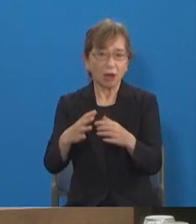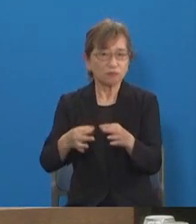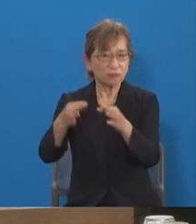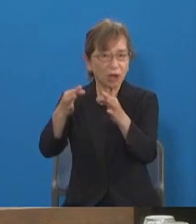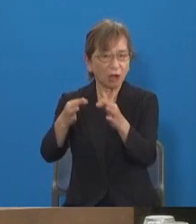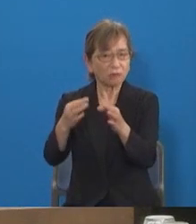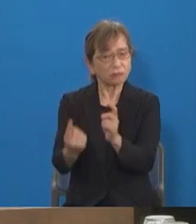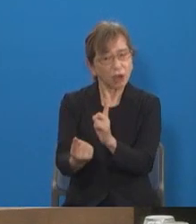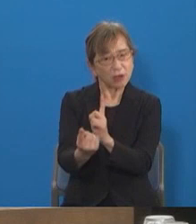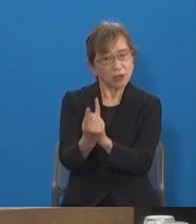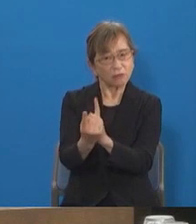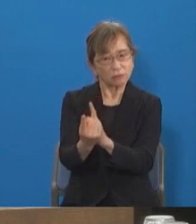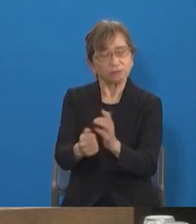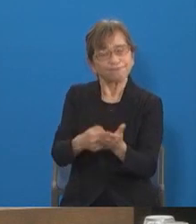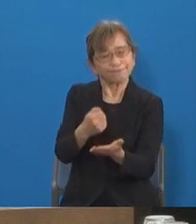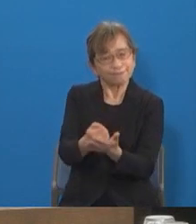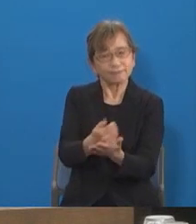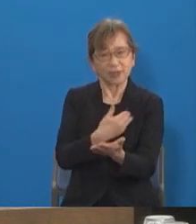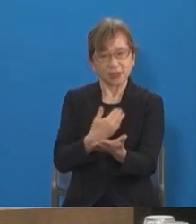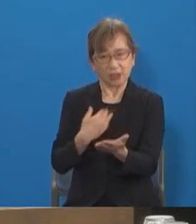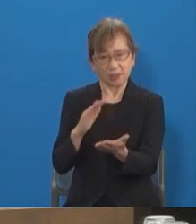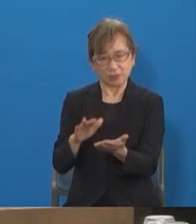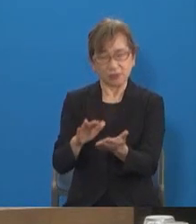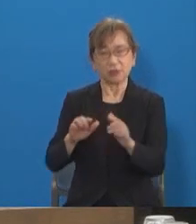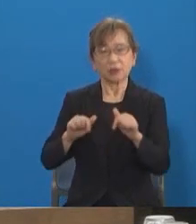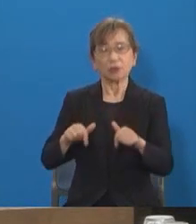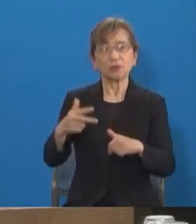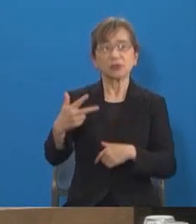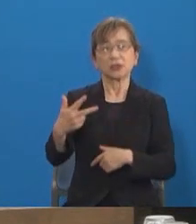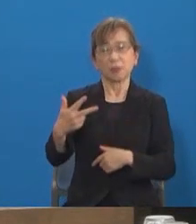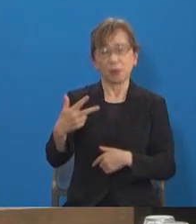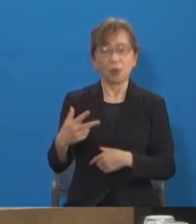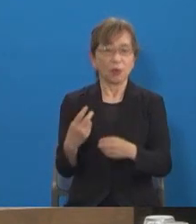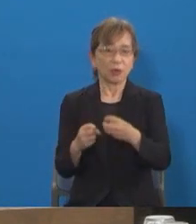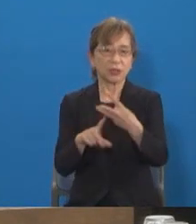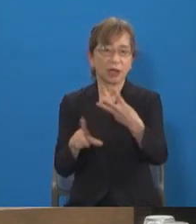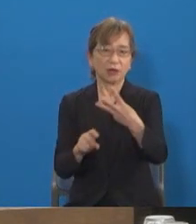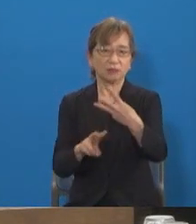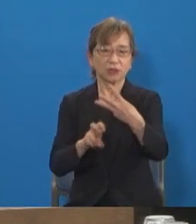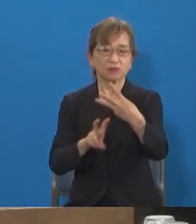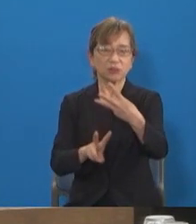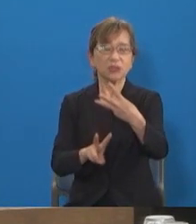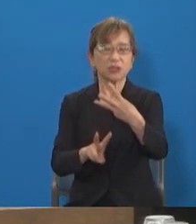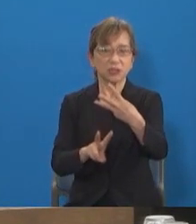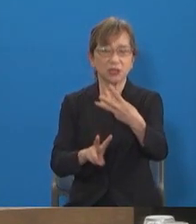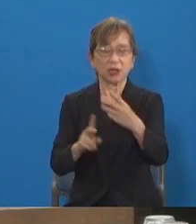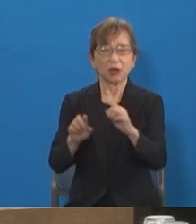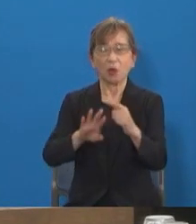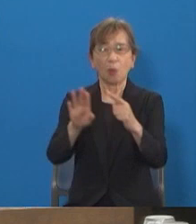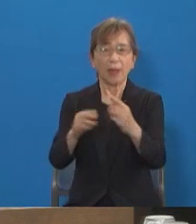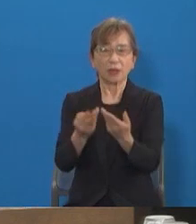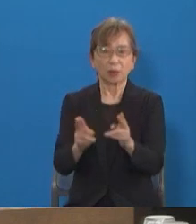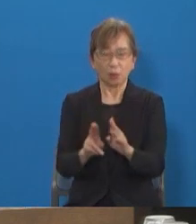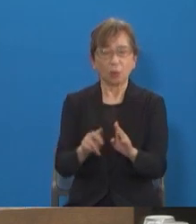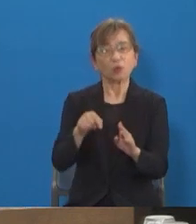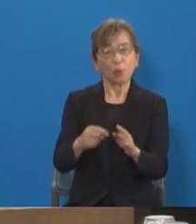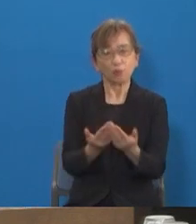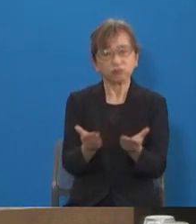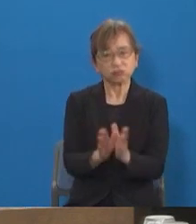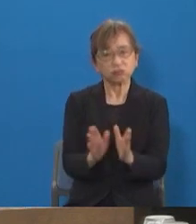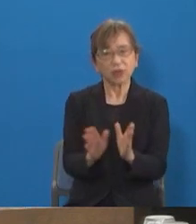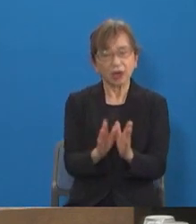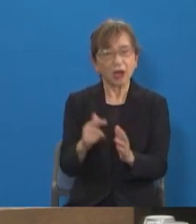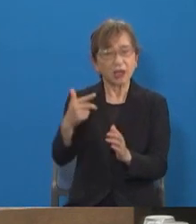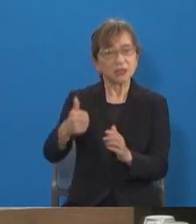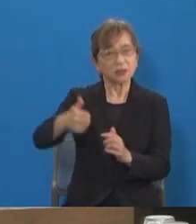対策を実現しています。本市においても、3月22日に公明党京都市会議員団から